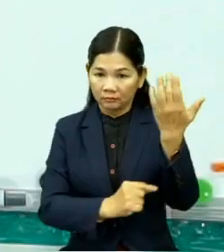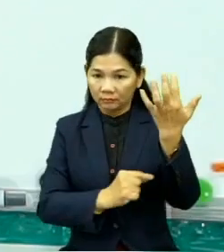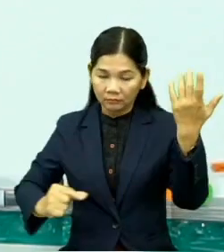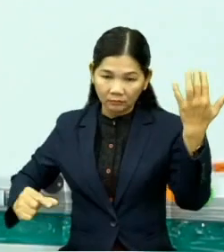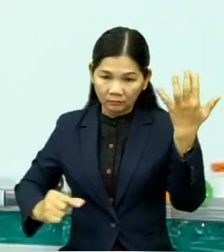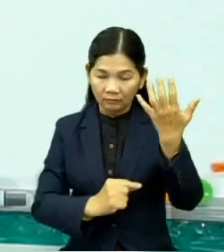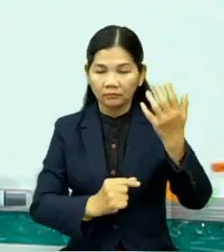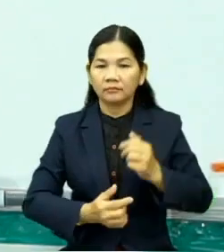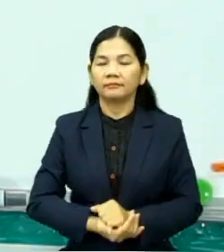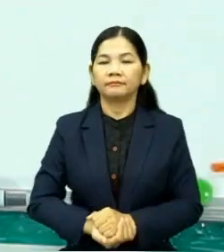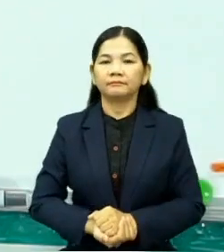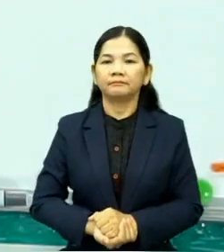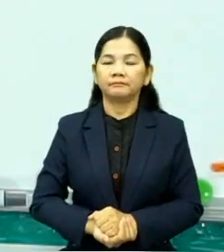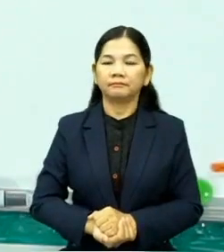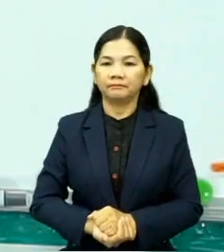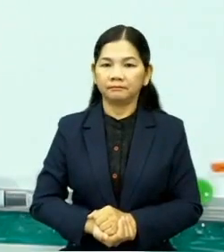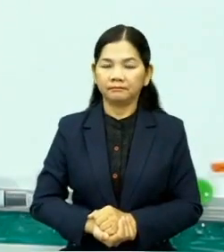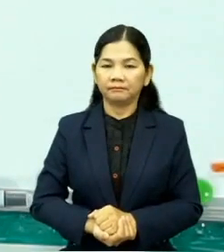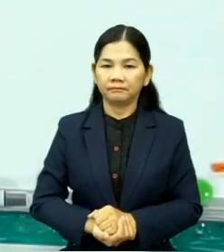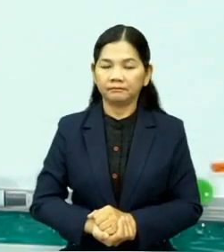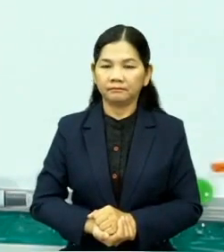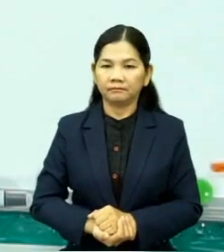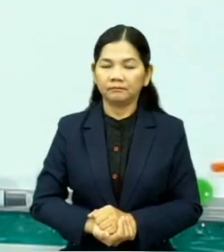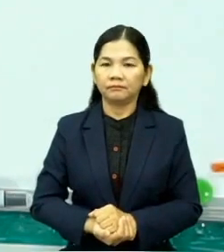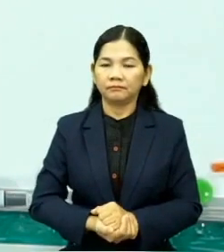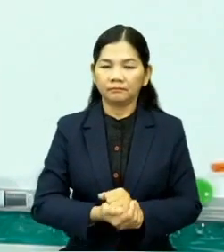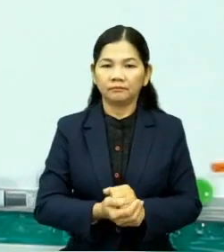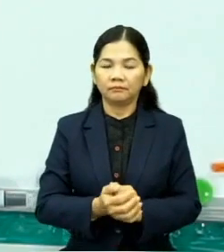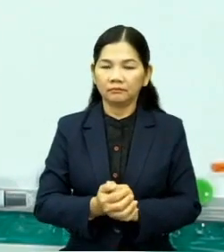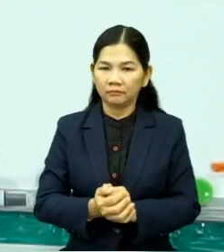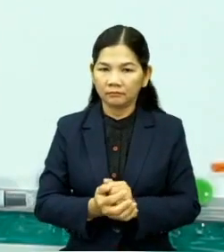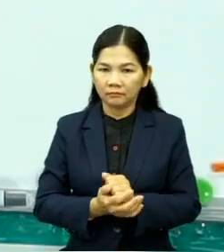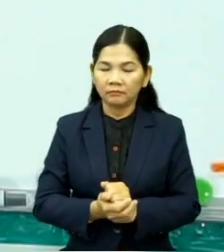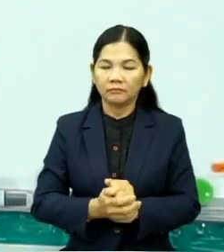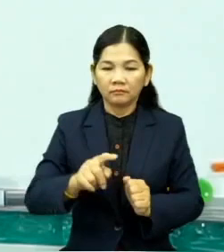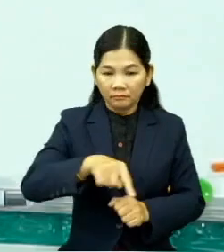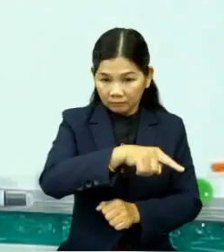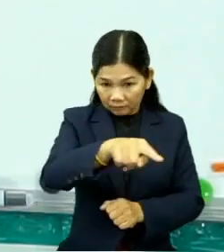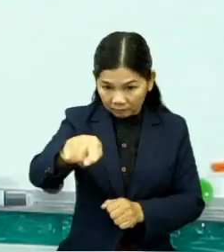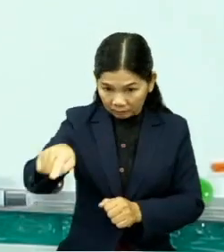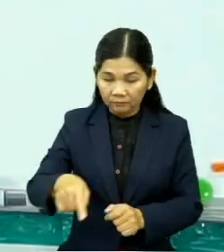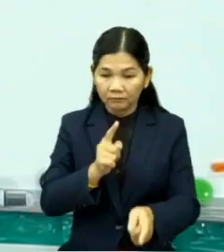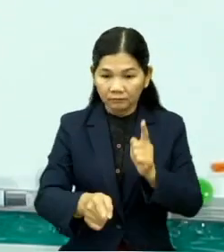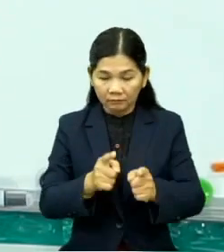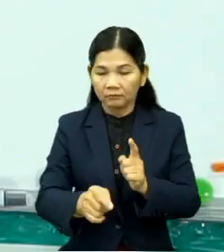នហើយការប្រគំបទភ្លេង